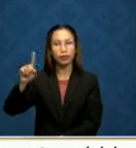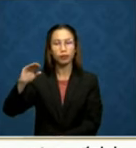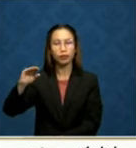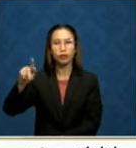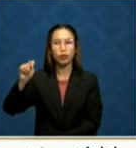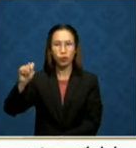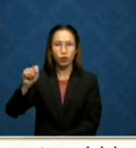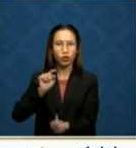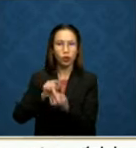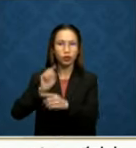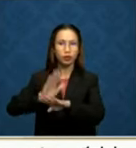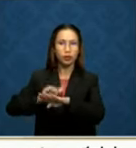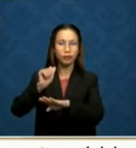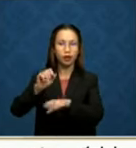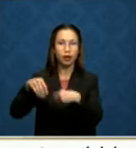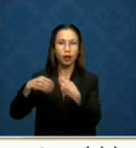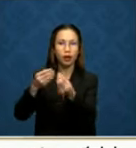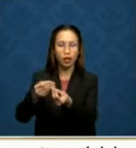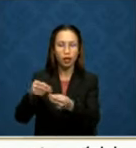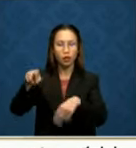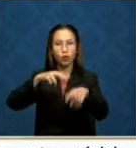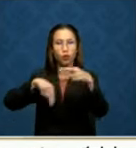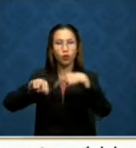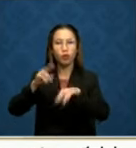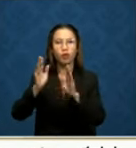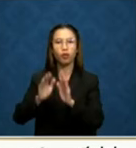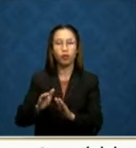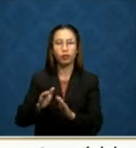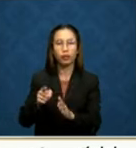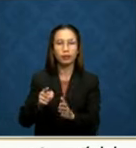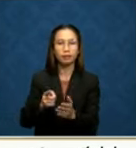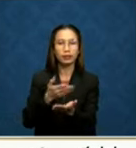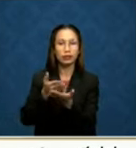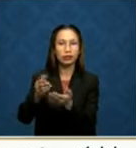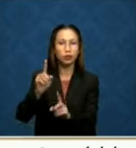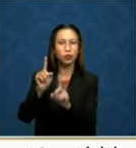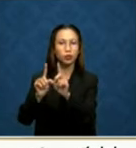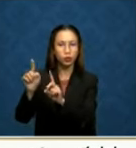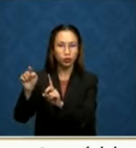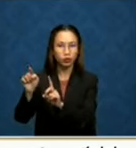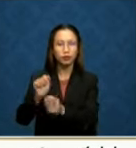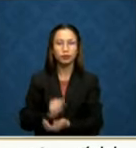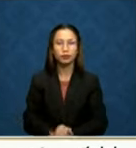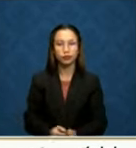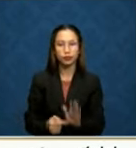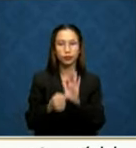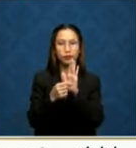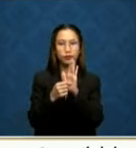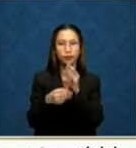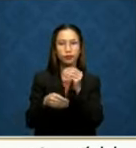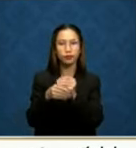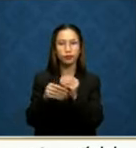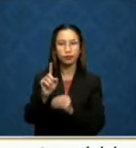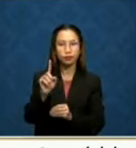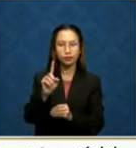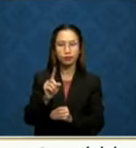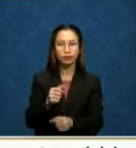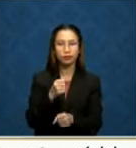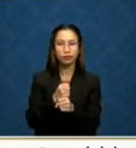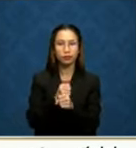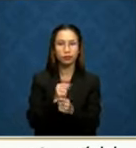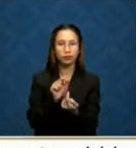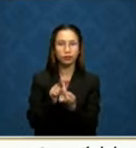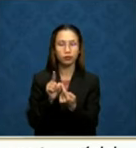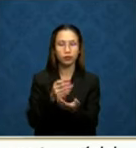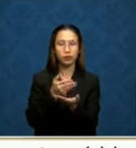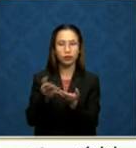ชาญโยเฉพาะในการที่จะให้การคุ้มคองผู้บริโภคกลมนี้เป็ต้นนะคะอีตัวอย่างนึงค่ะ ได้แก่กกลุมธรกิจแพทฟอ์ที่